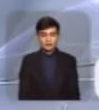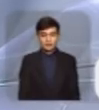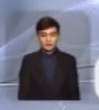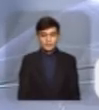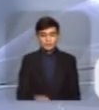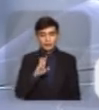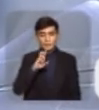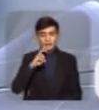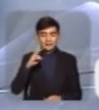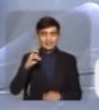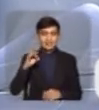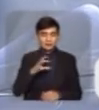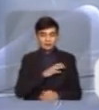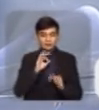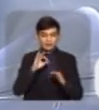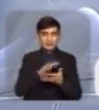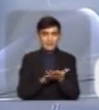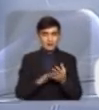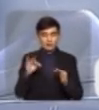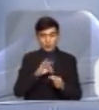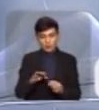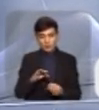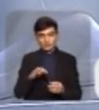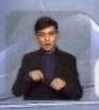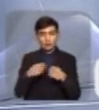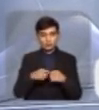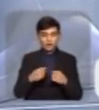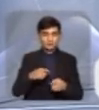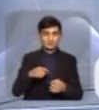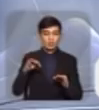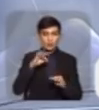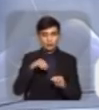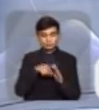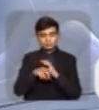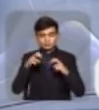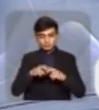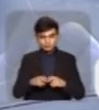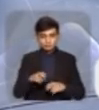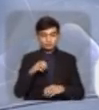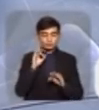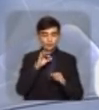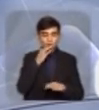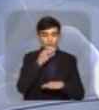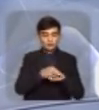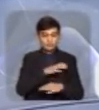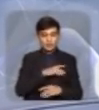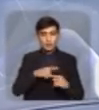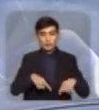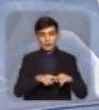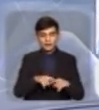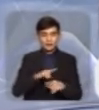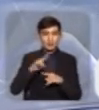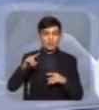В БКР ответили на заявление авиационной администрации о ряде нарушений, выявленных в ходе проверки. В авиакомпании считают, что